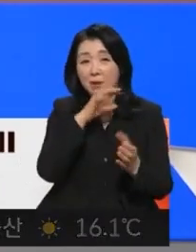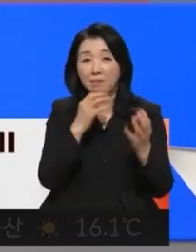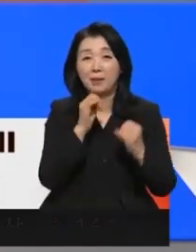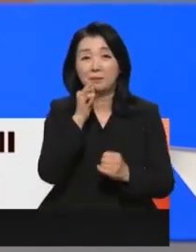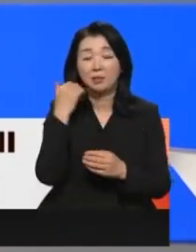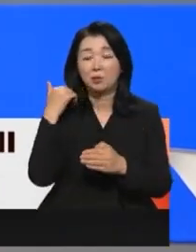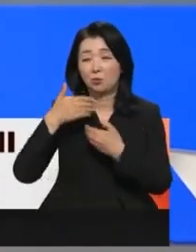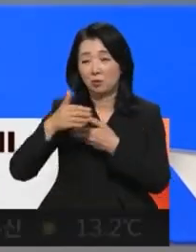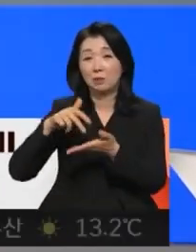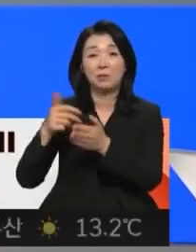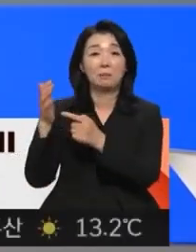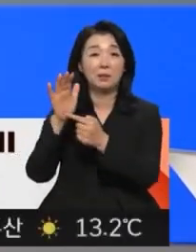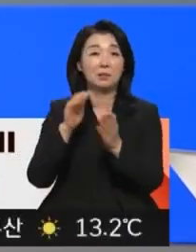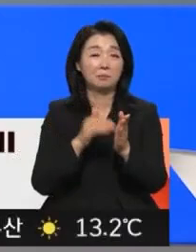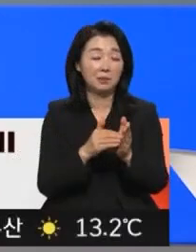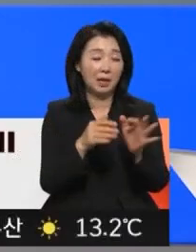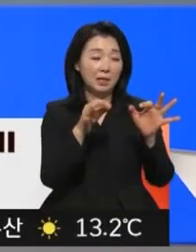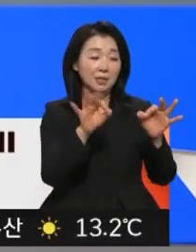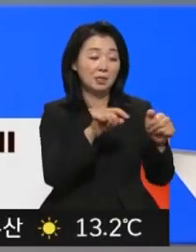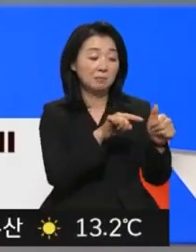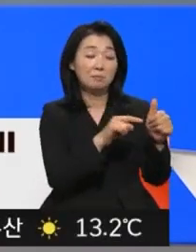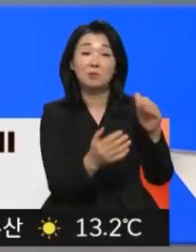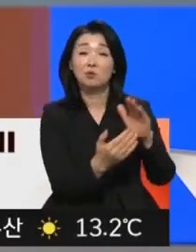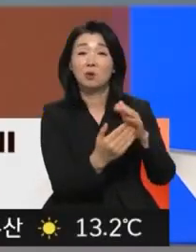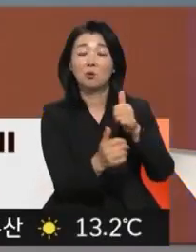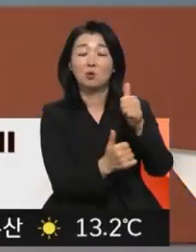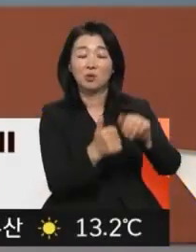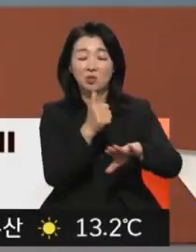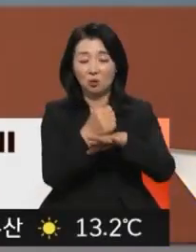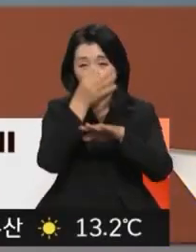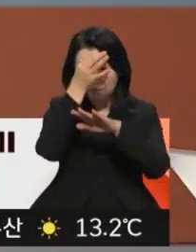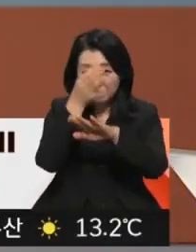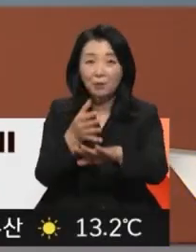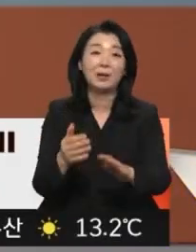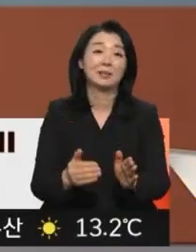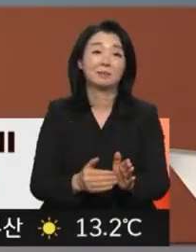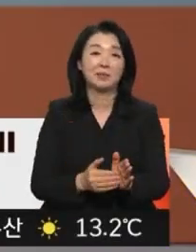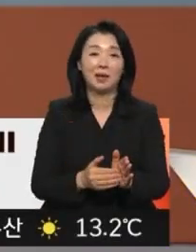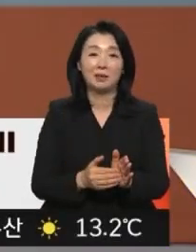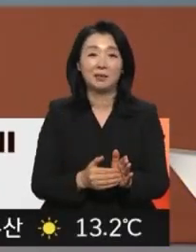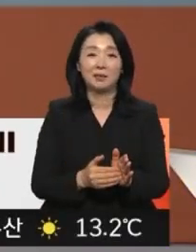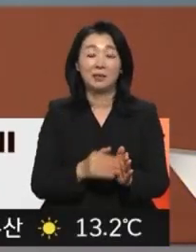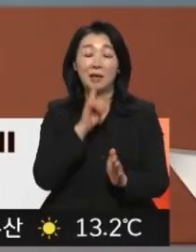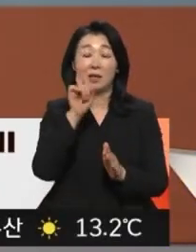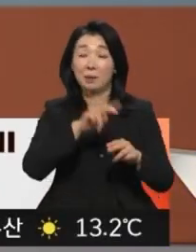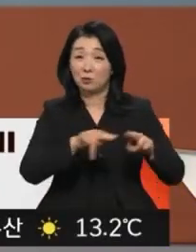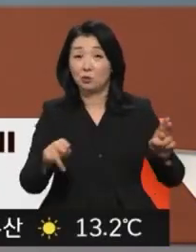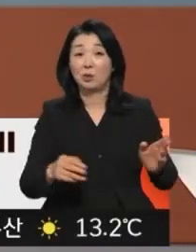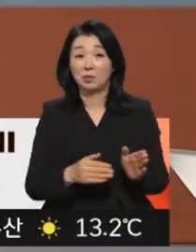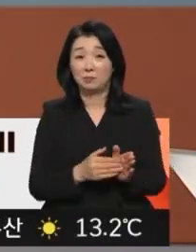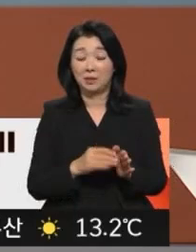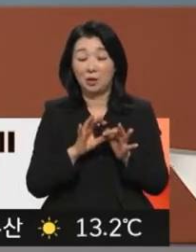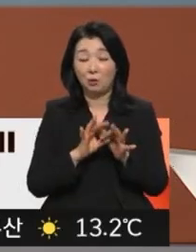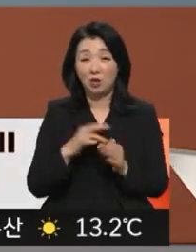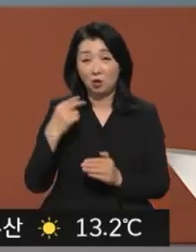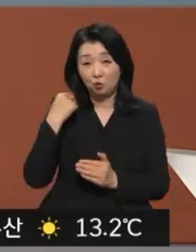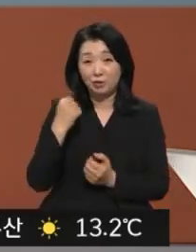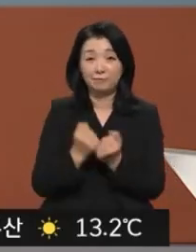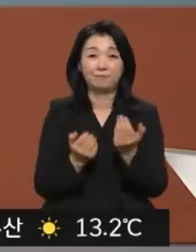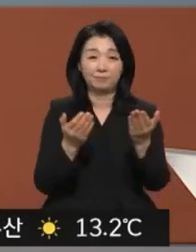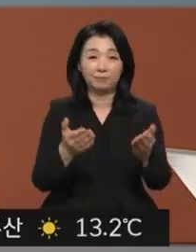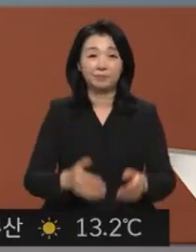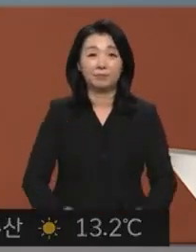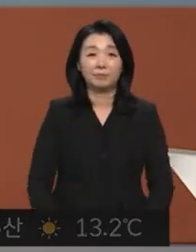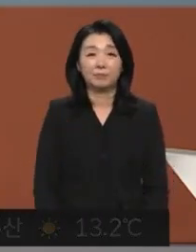입장을 밝혔고 결국 김 최고위원이 조금 전에 사과했습니다. 해당 발언도 철회했는데요. 관련 내용을 유한울 체크가